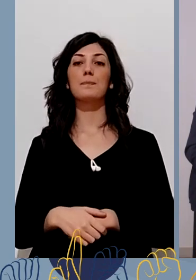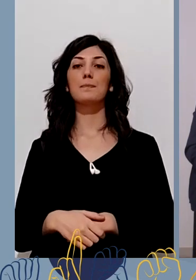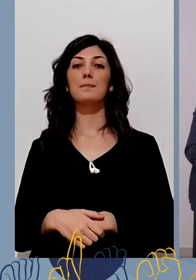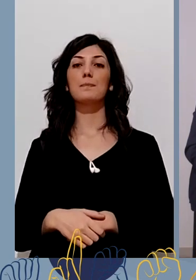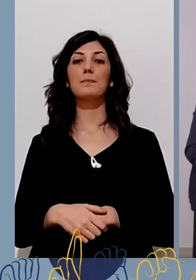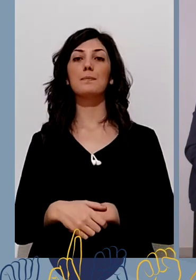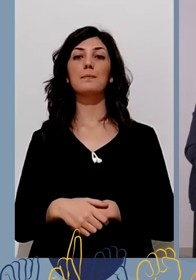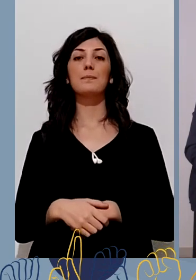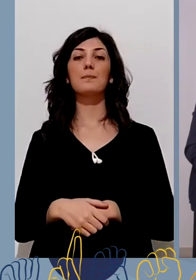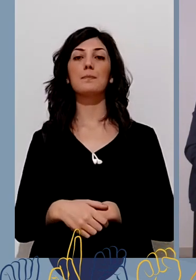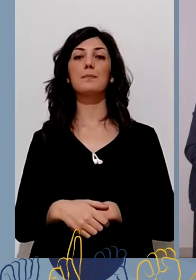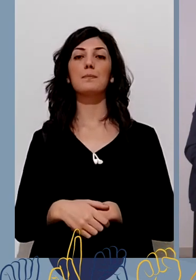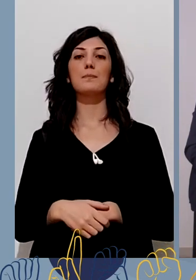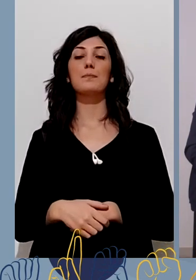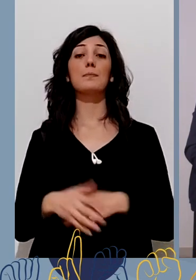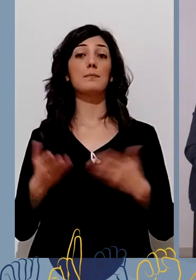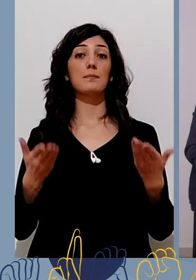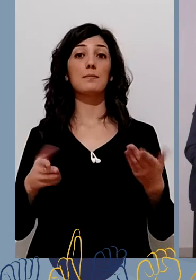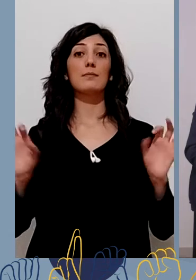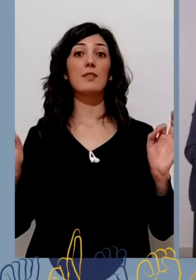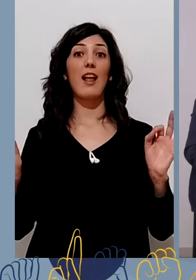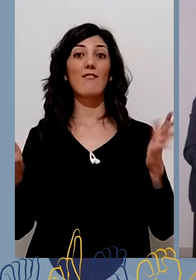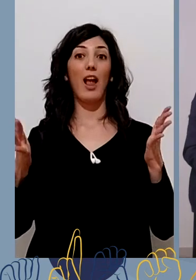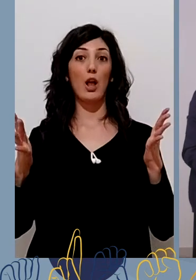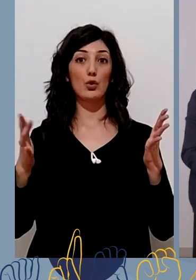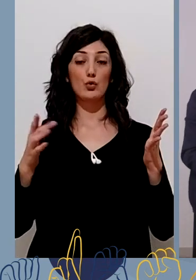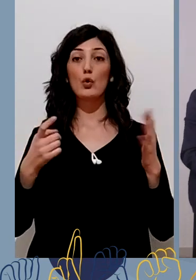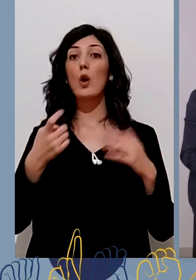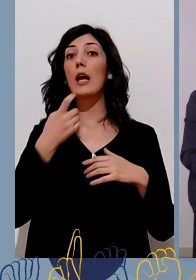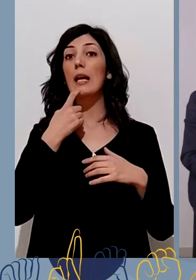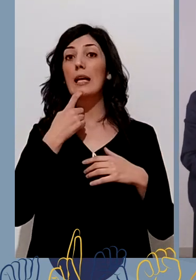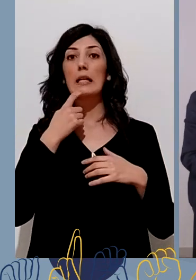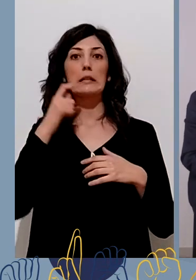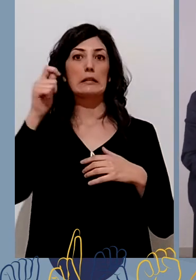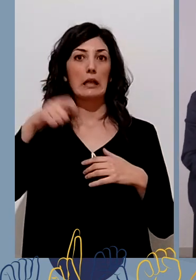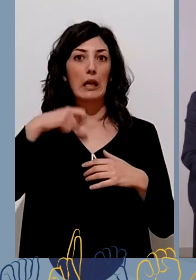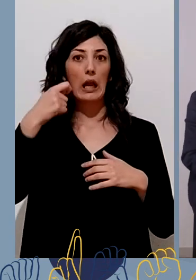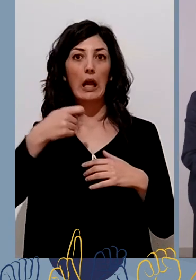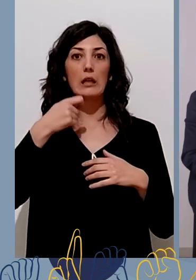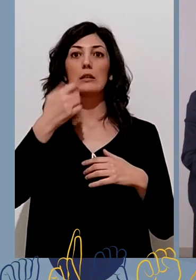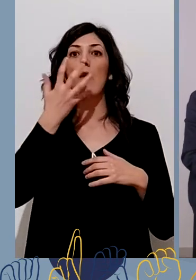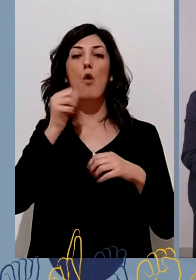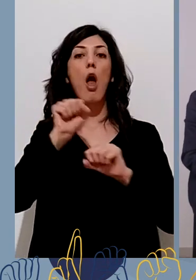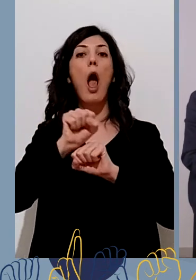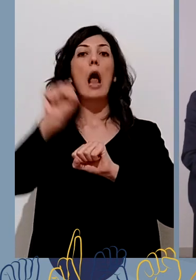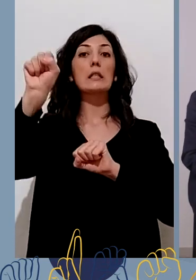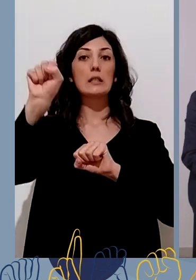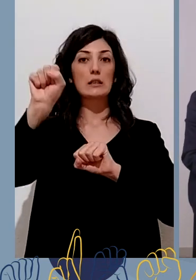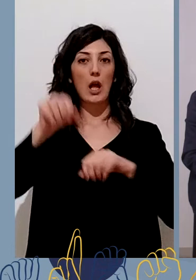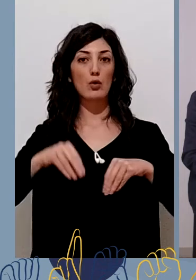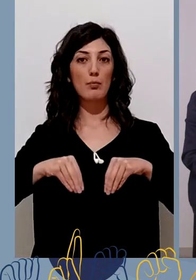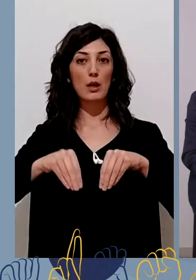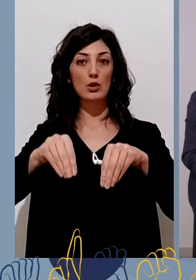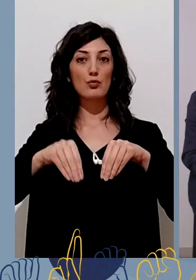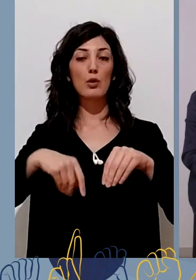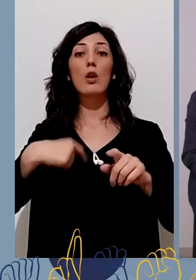questo evento potrà essere, per chi fosse interessato a ricevere l'attestato di partecipazione, deve attendere